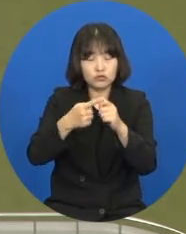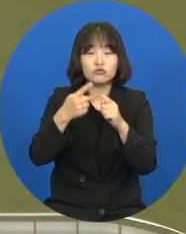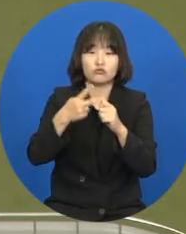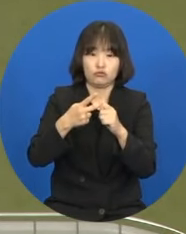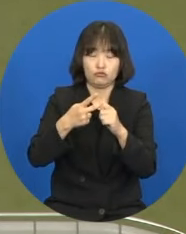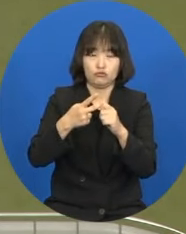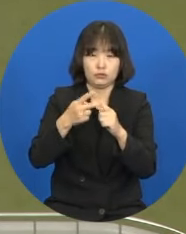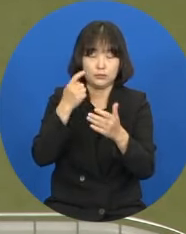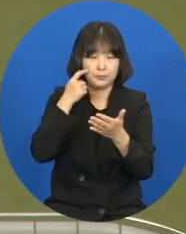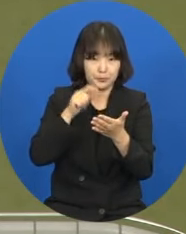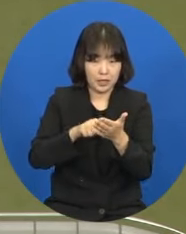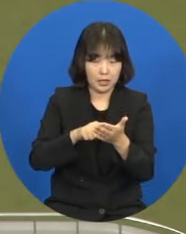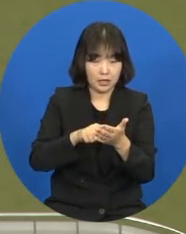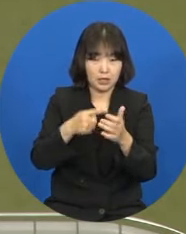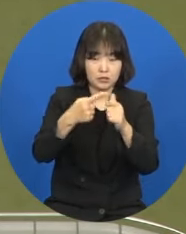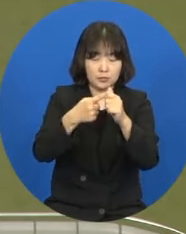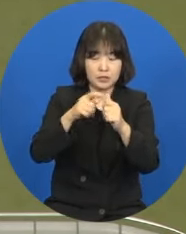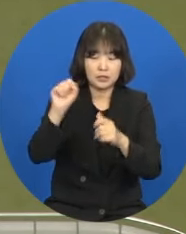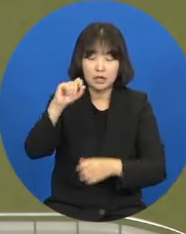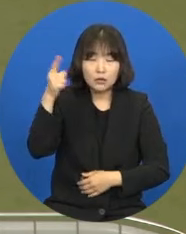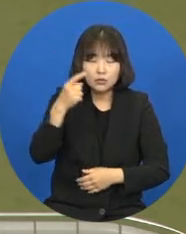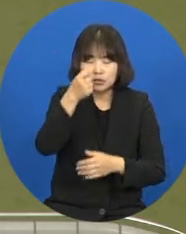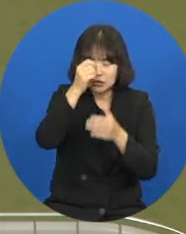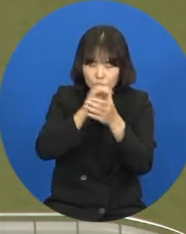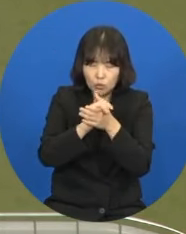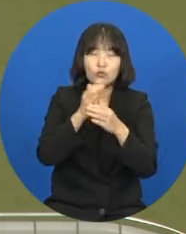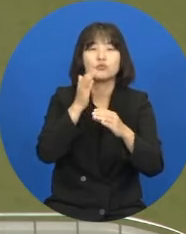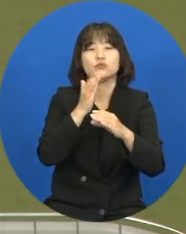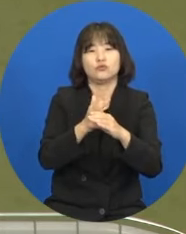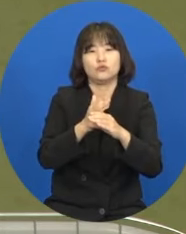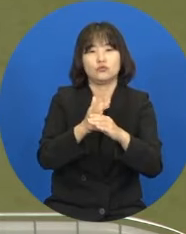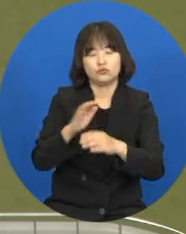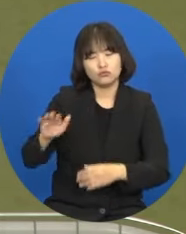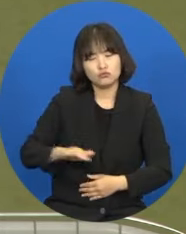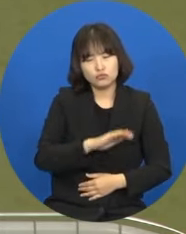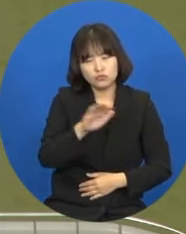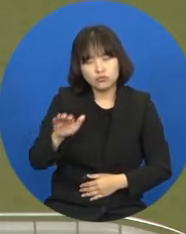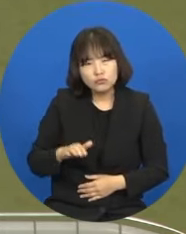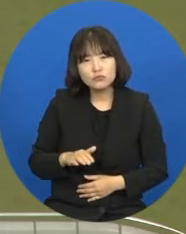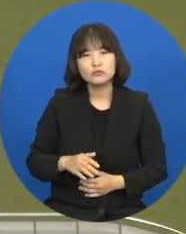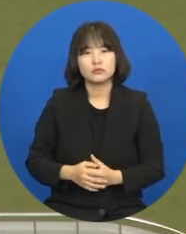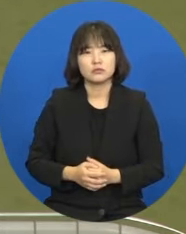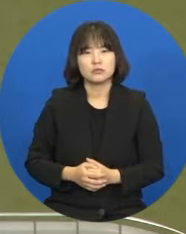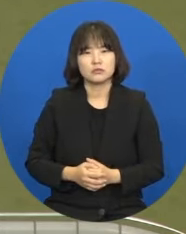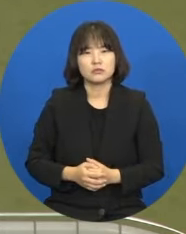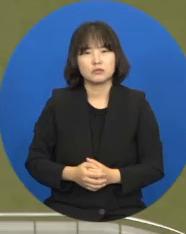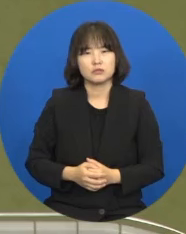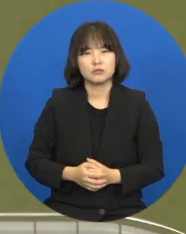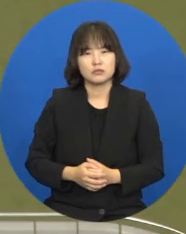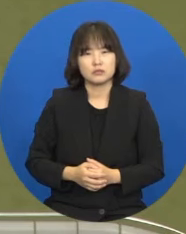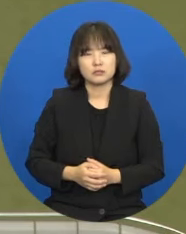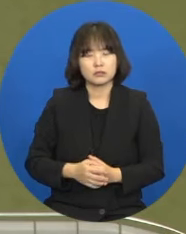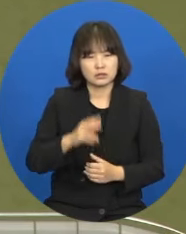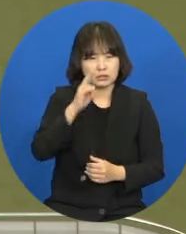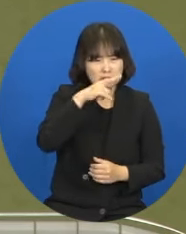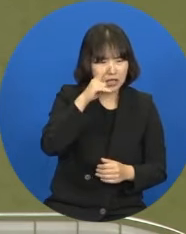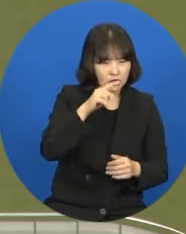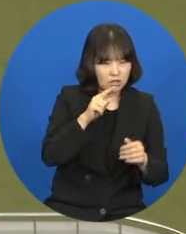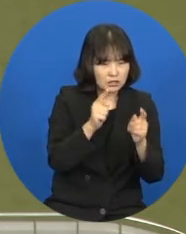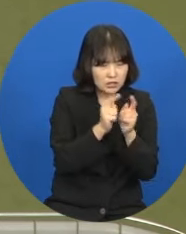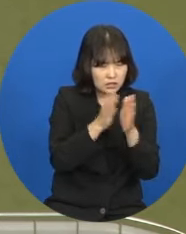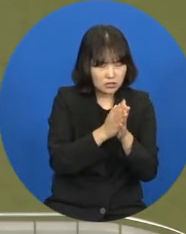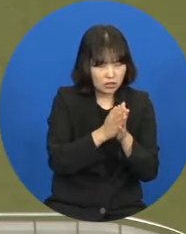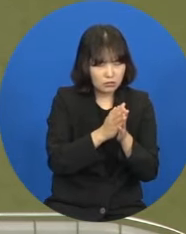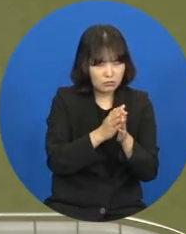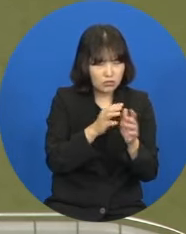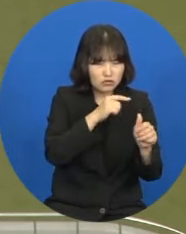다윗은 기도하고 있었어 보통 우리가 다으면 제 손으로 다을 아 저기 사울을 직접 죽일 수 있는 기회를